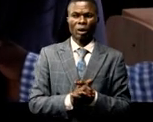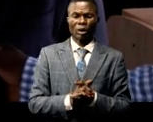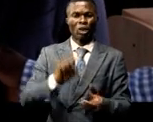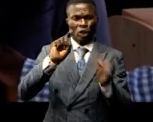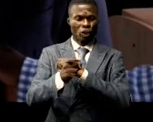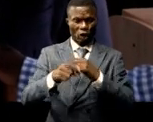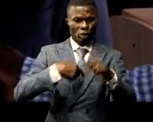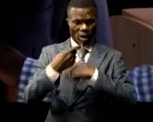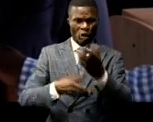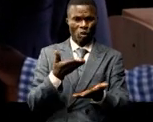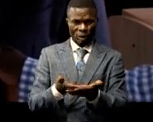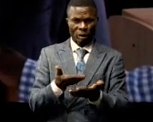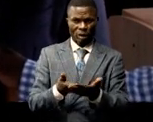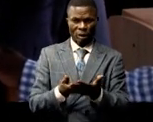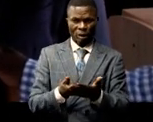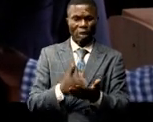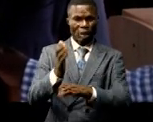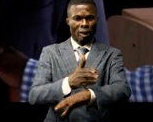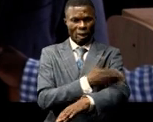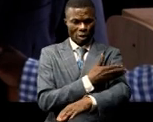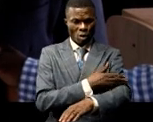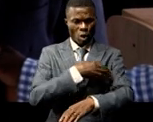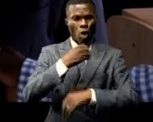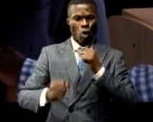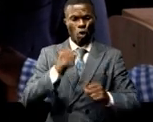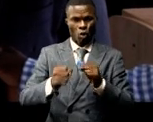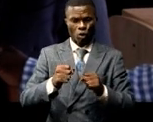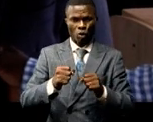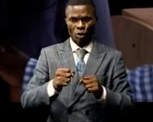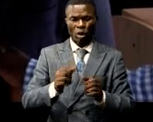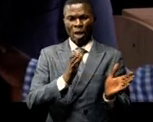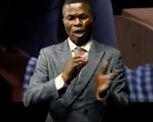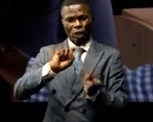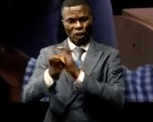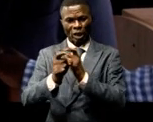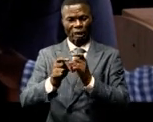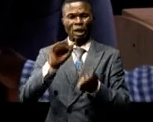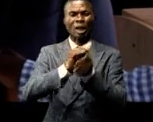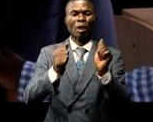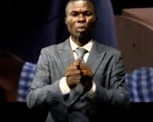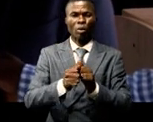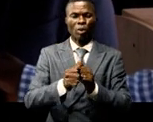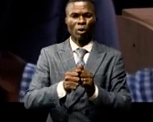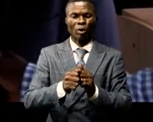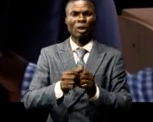changements, de progrès, des efforts d'améliorer la situation de la